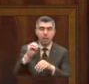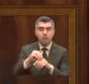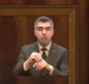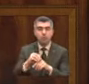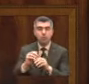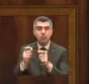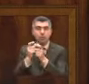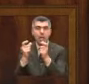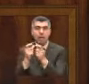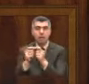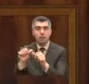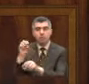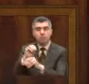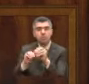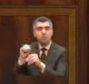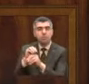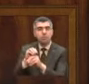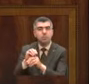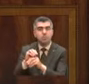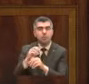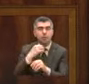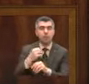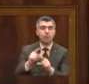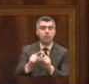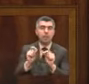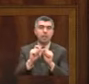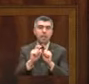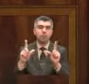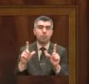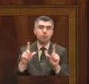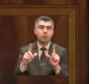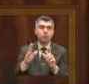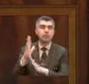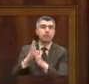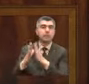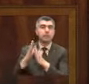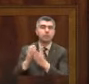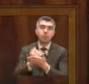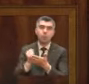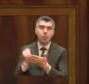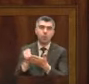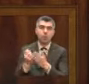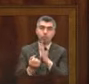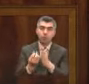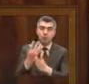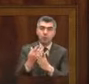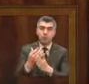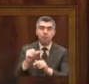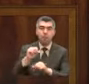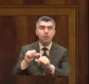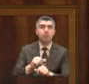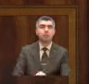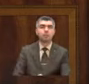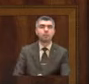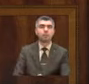تتمينها، الأمر الذي يعكس محدودية النموذج المتبع منذ سنين. وهنا السيد الوزير المحترم أريد أن